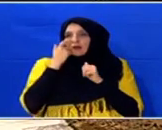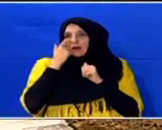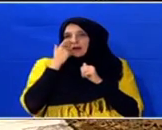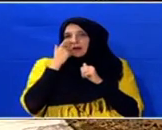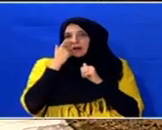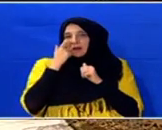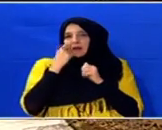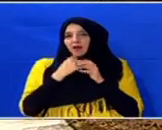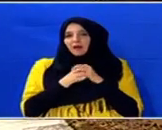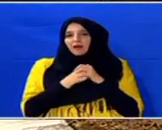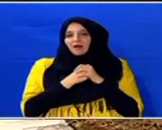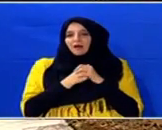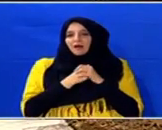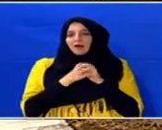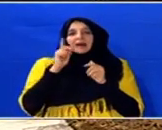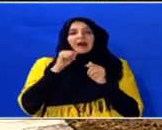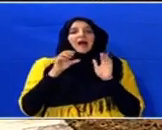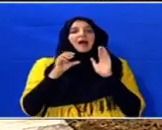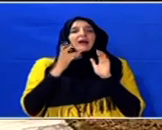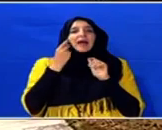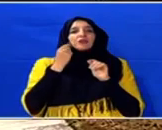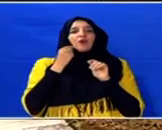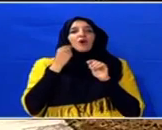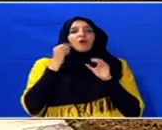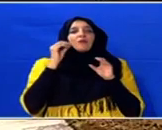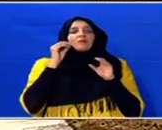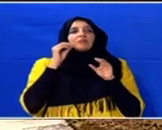خلى شوية دراهم في البنكة،